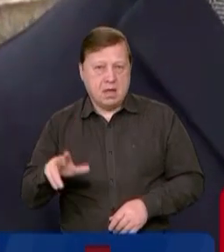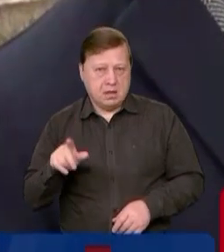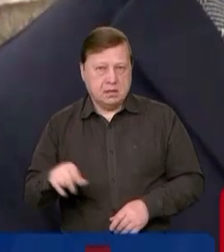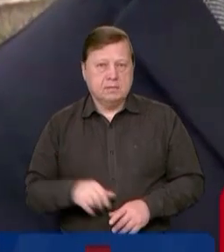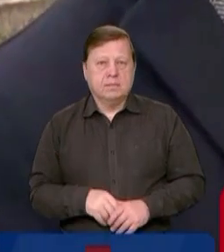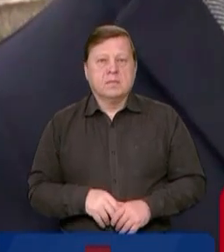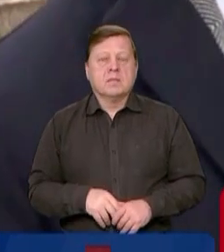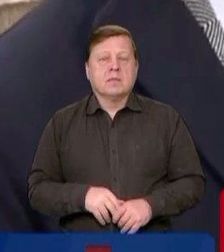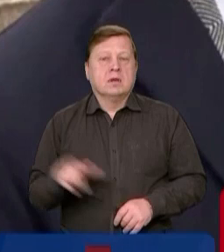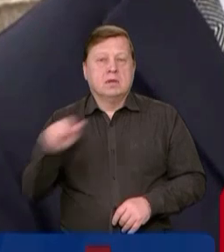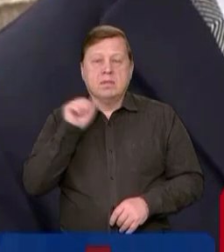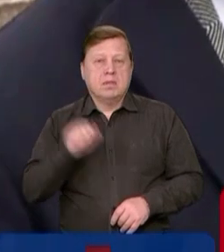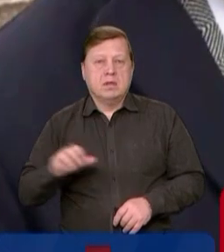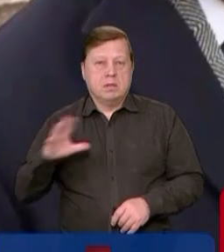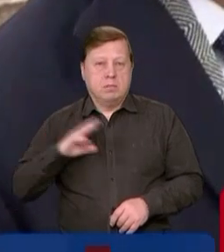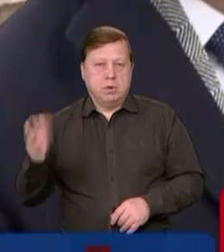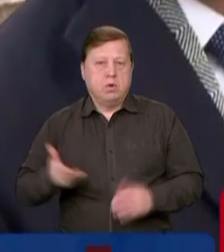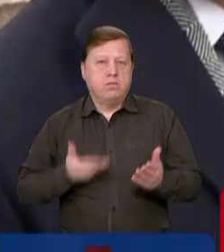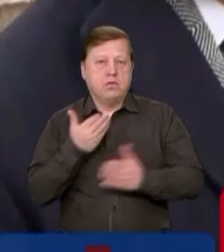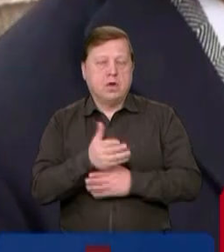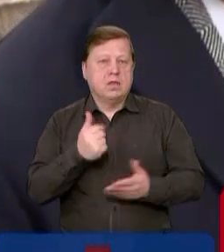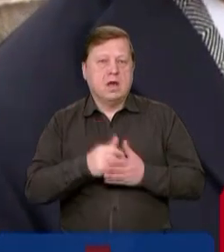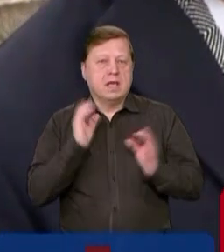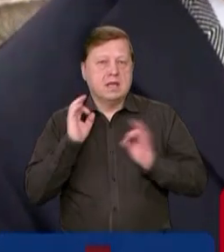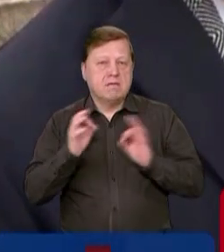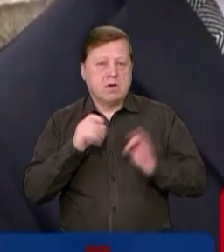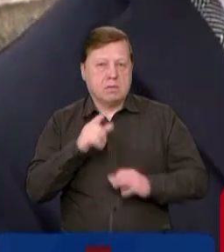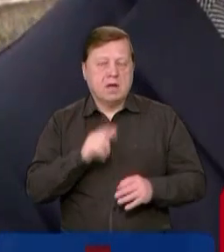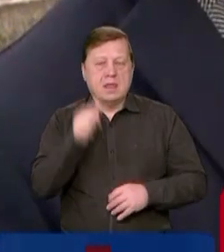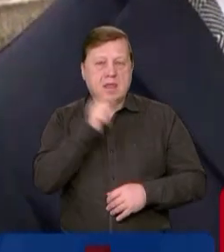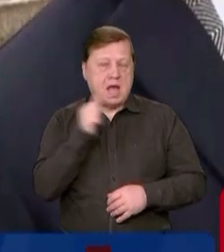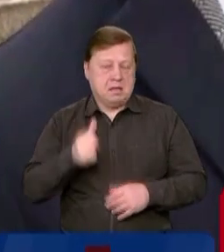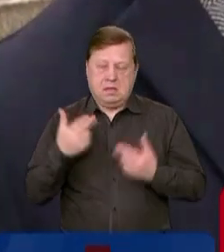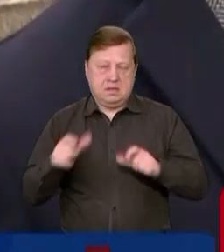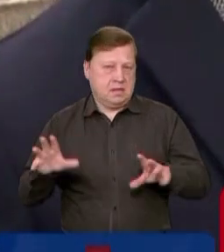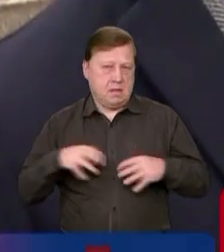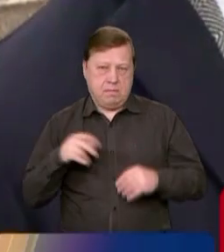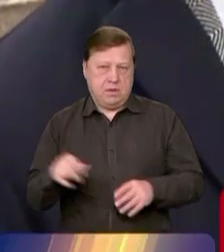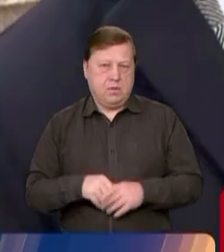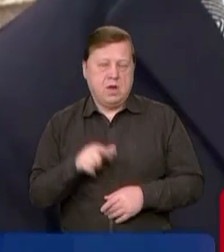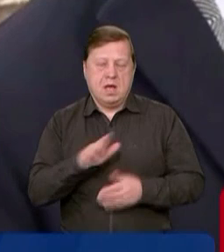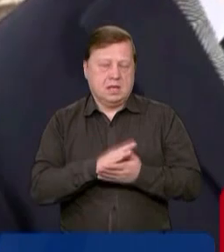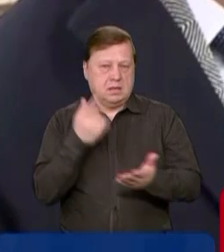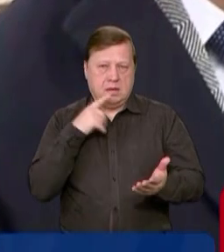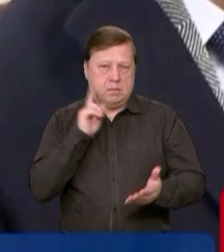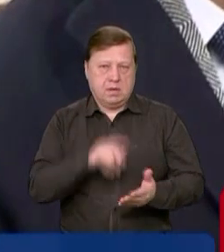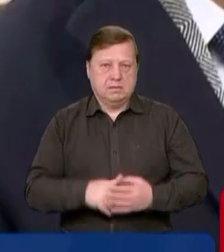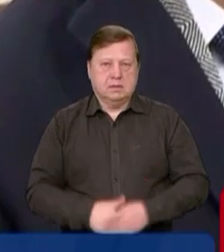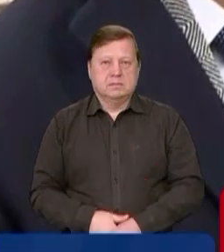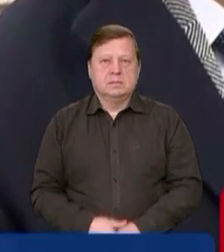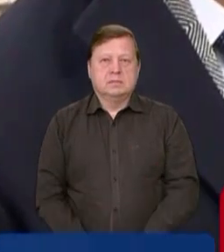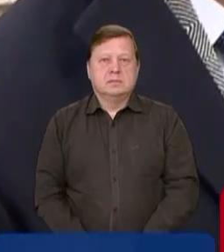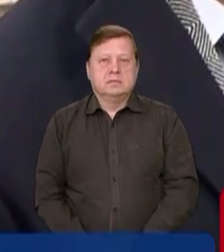temu, co twierdzi Gazeta Wyborcza, wniosku o dostęp do informacji o klauzuli ściśle tajne, więc są to informacje nieprawdziwe. Ja